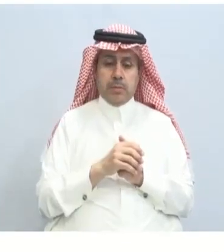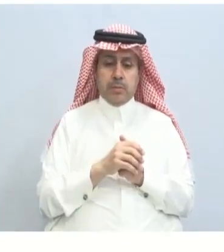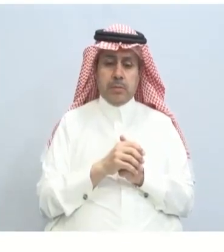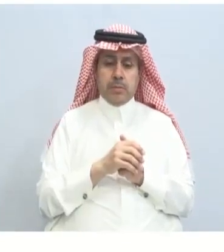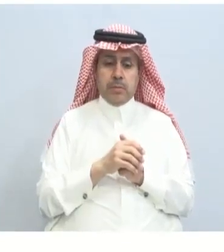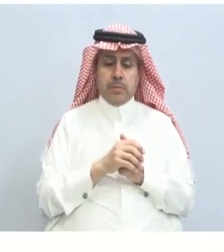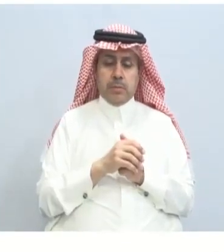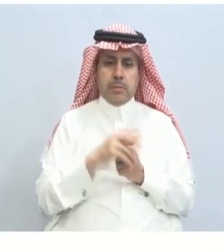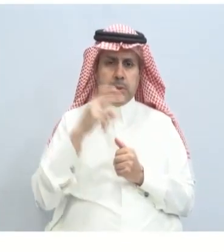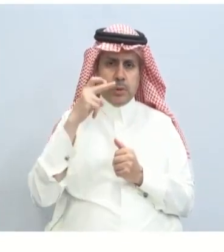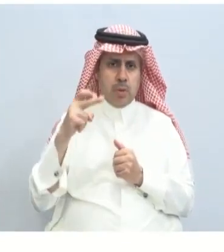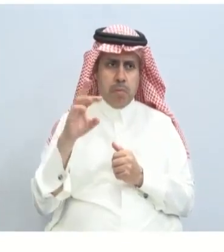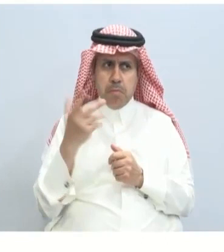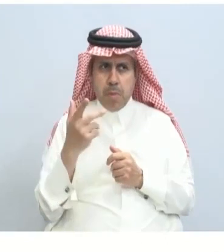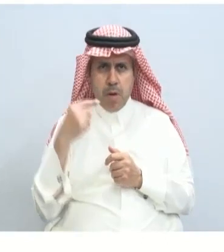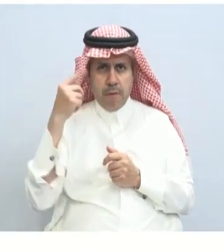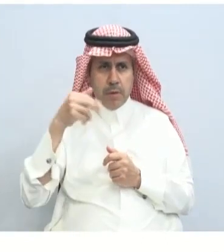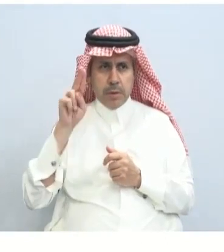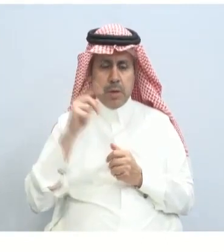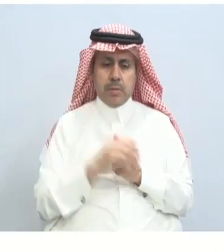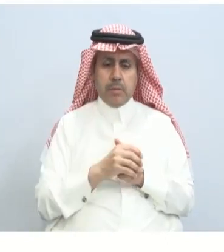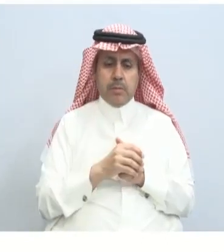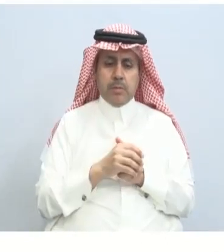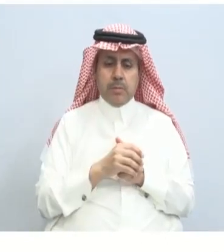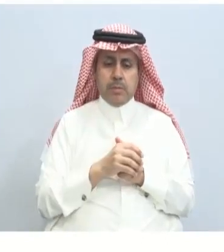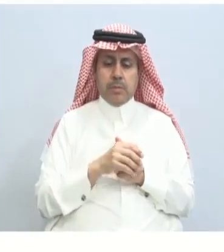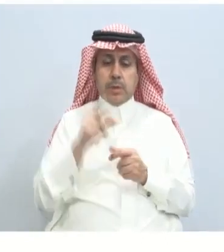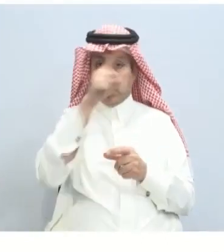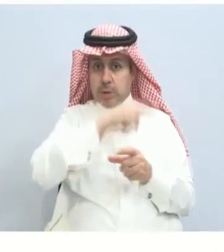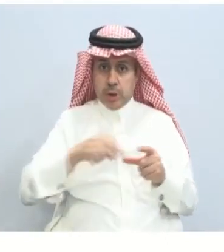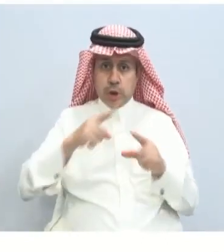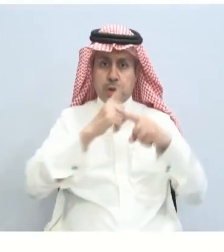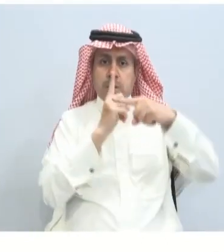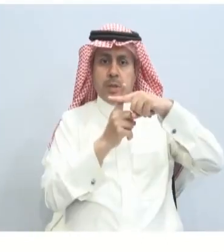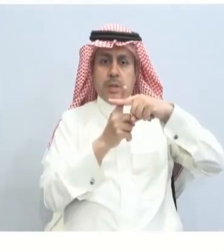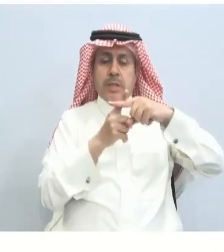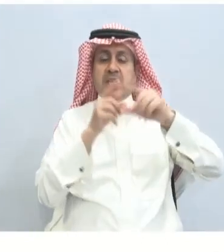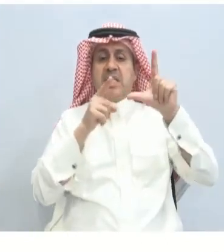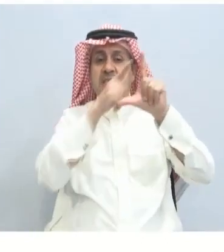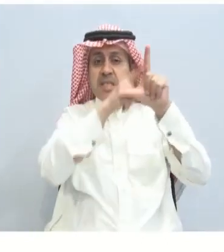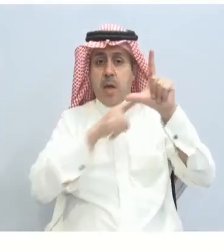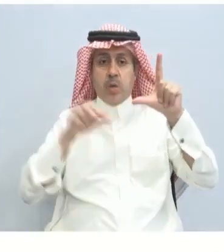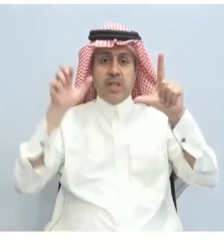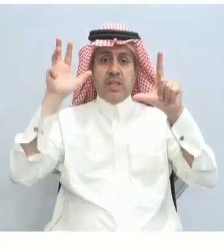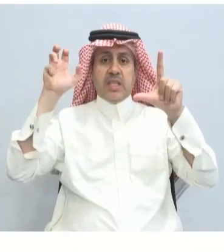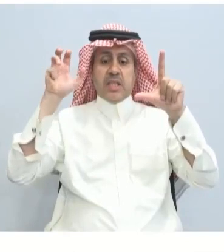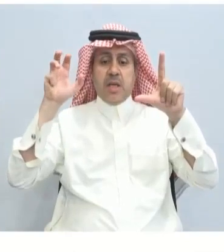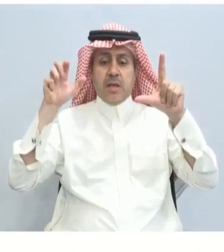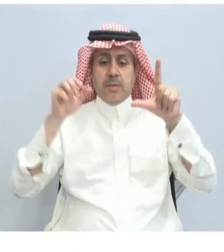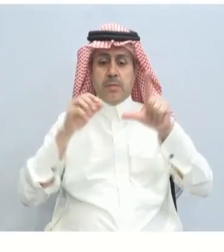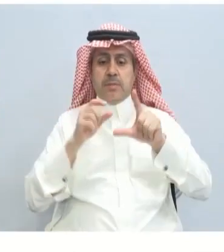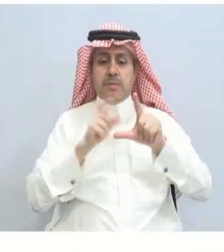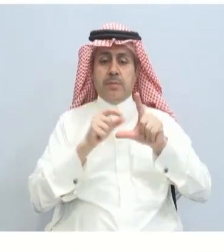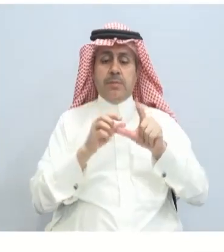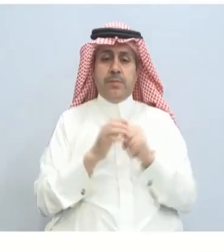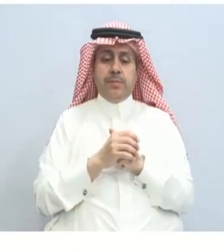انا جيت قلت لك الان ساين 90 ناقص يتا وين ال 90 ال 90 موجوده هنا هذه ال 90